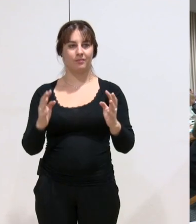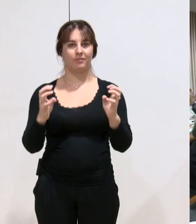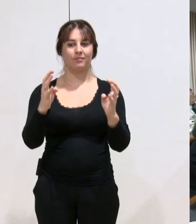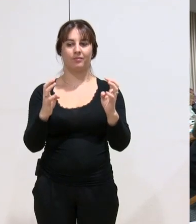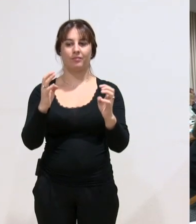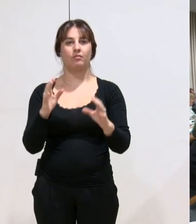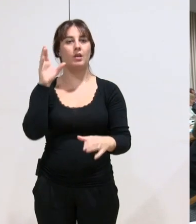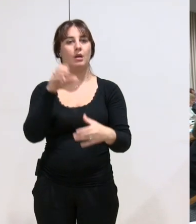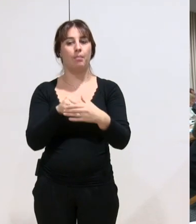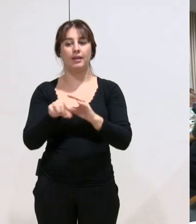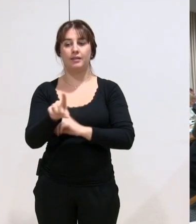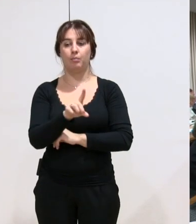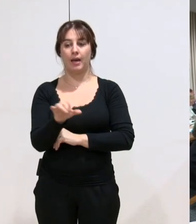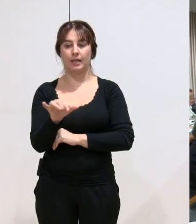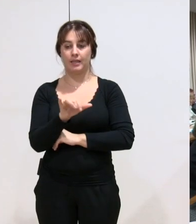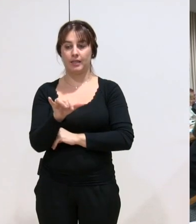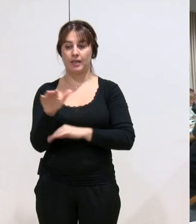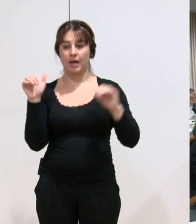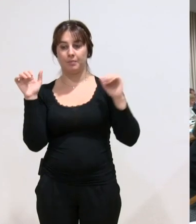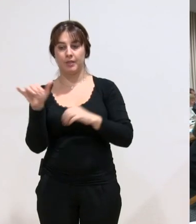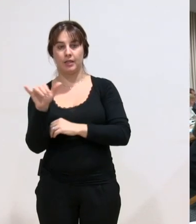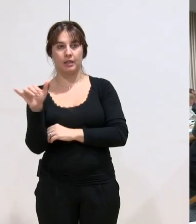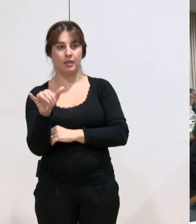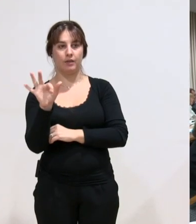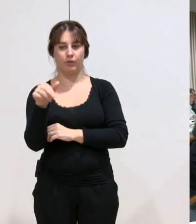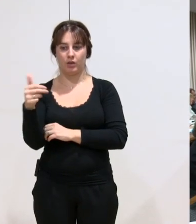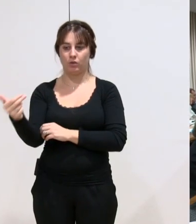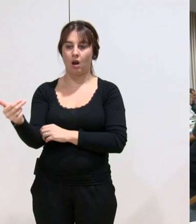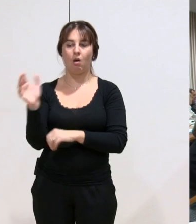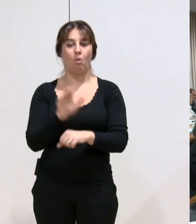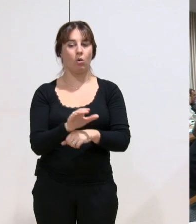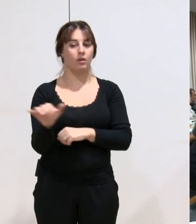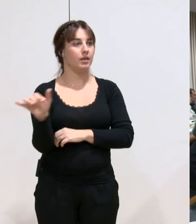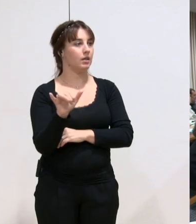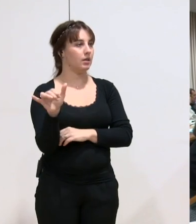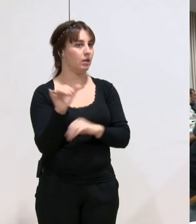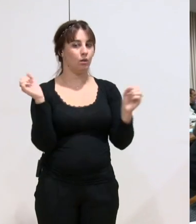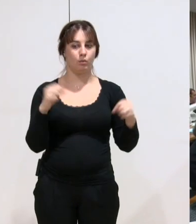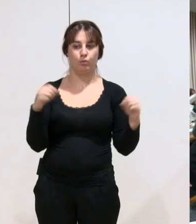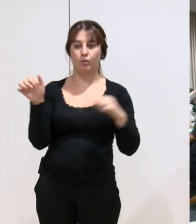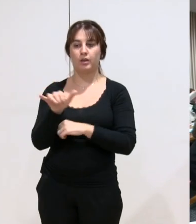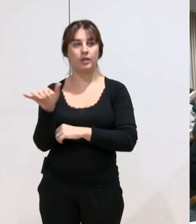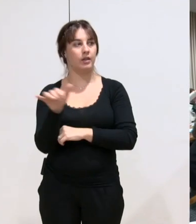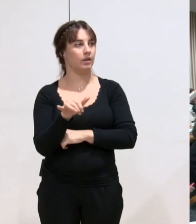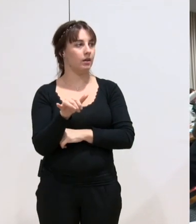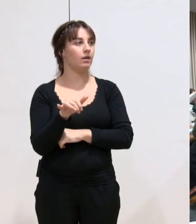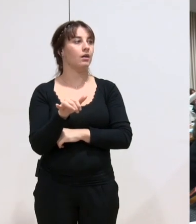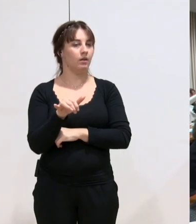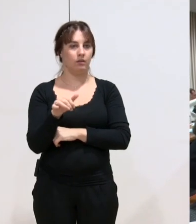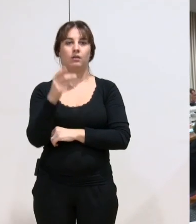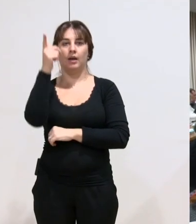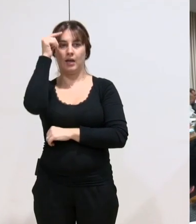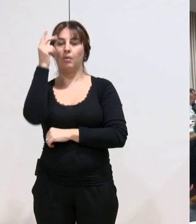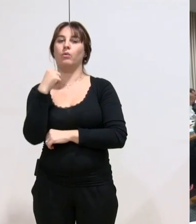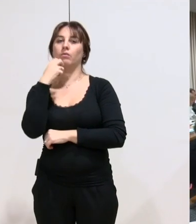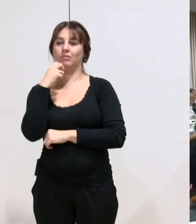Donc, qui ne prend pas part au vote? Qui s'abstient? Front national. Qui vote contre? Qui vote pour? Républicains, UDI, Société